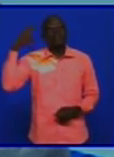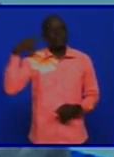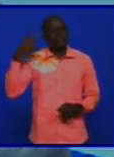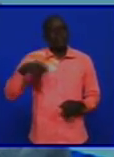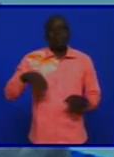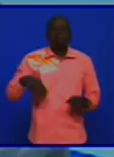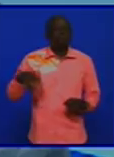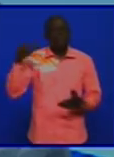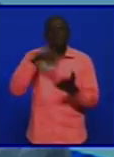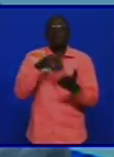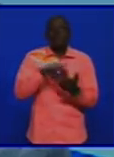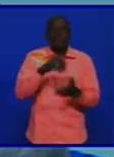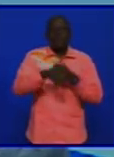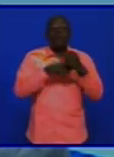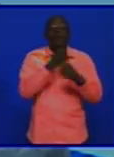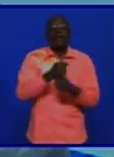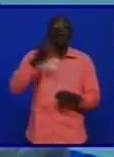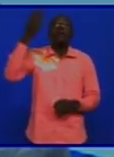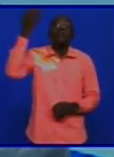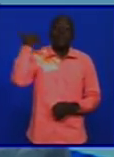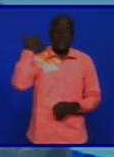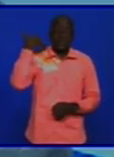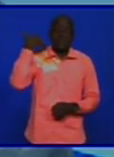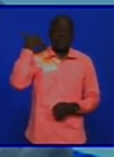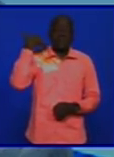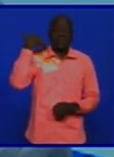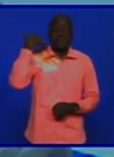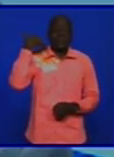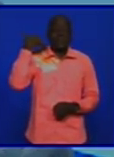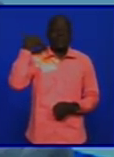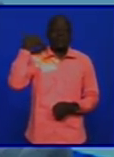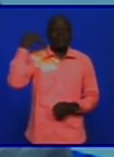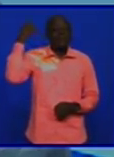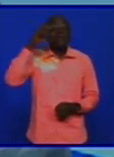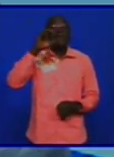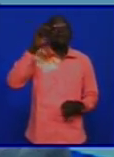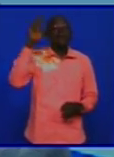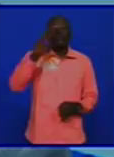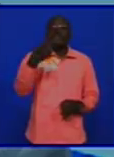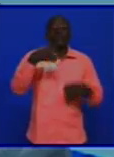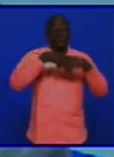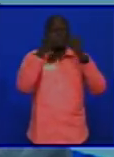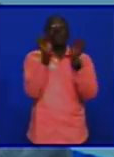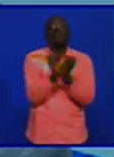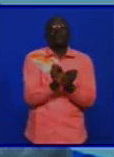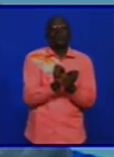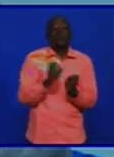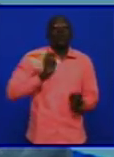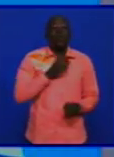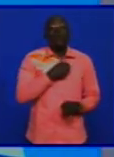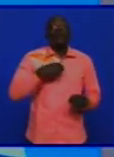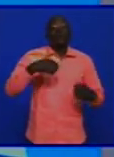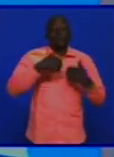où l'année dernière, à la veille de la SAMAO, de la deuxième édition, nous avions connu le même